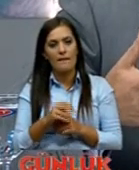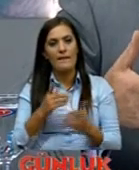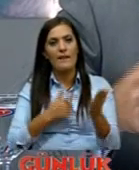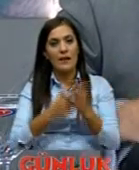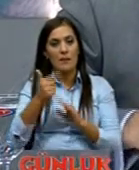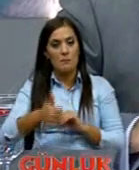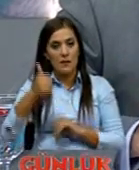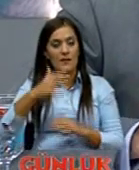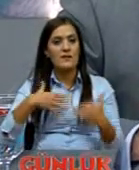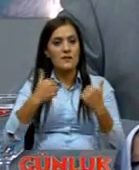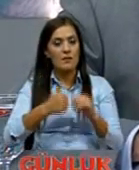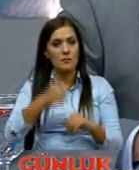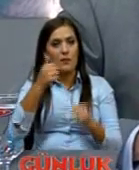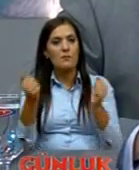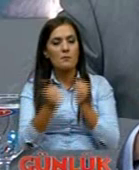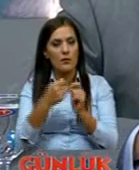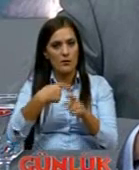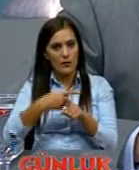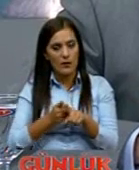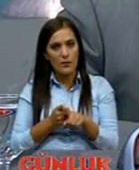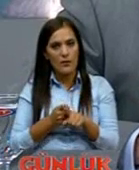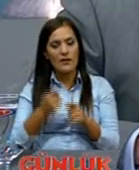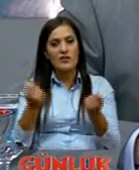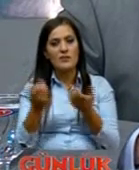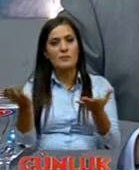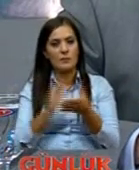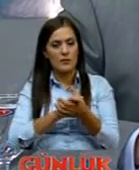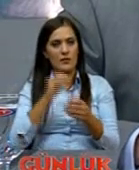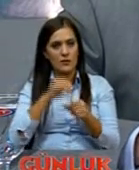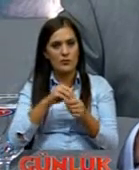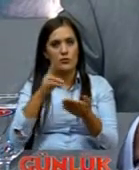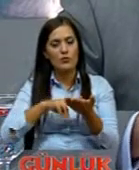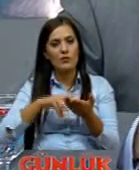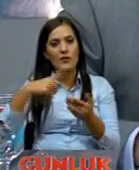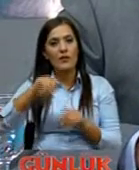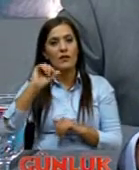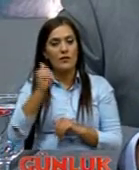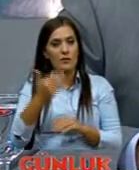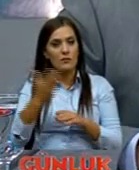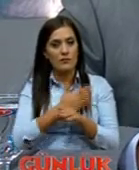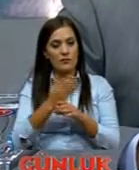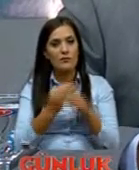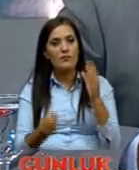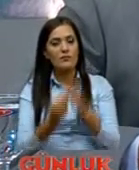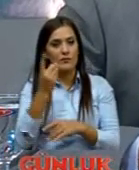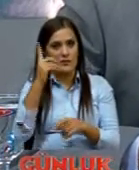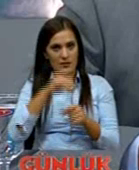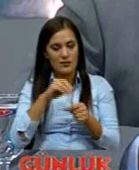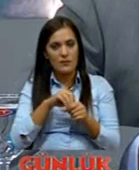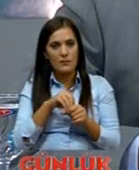Tarım Bakanlığımız ve Sağlık Bakanlığımızla beraber İşbirliği içerisinde üyelerimizin kaliteli ürün üretmesi noktasında